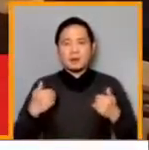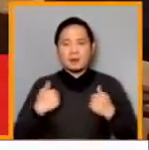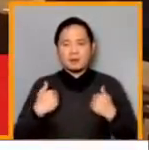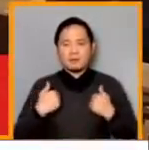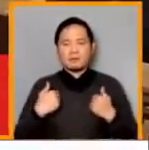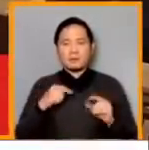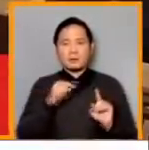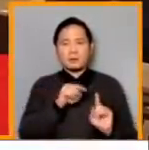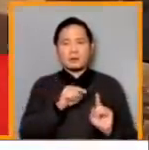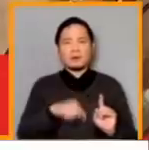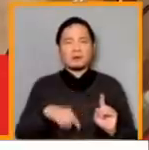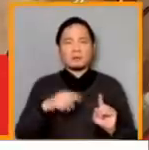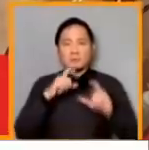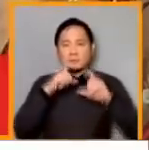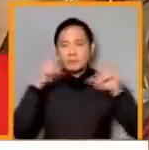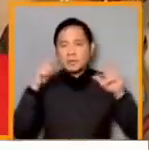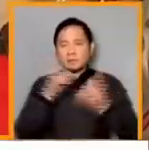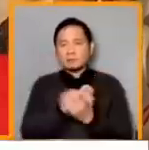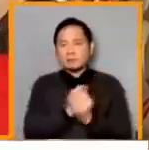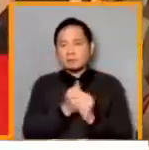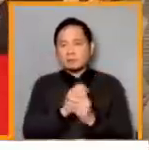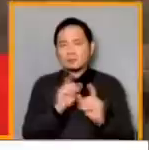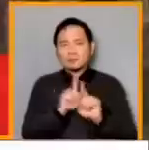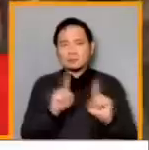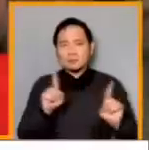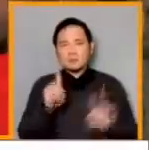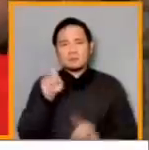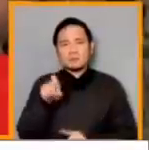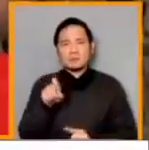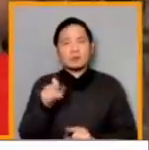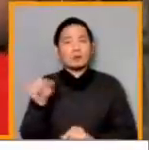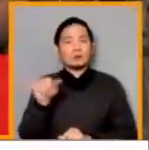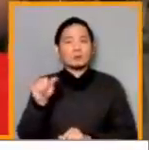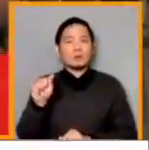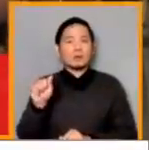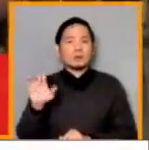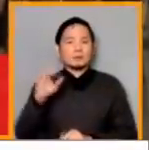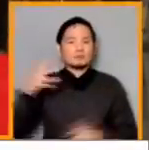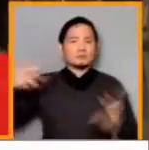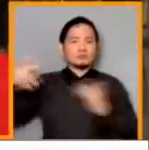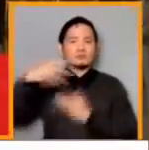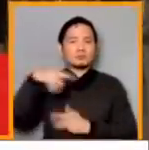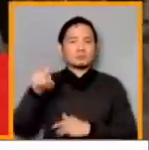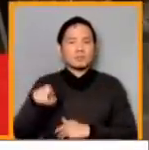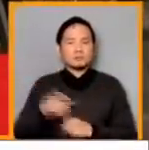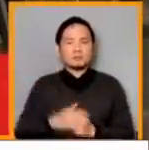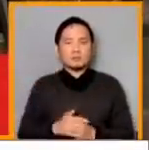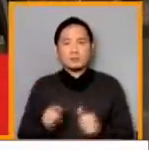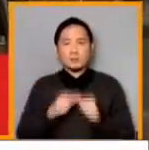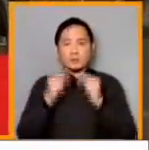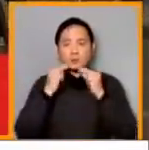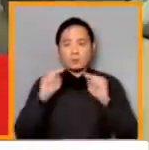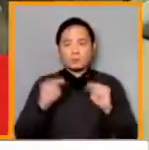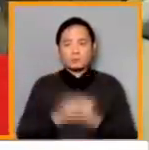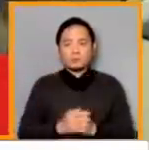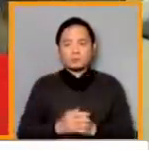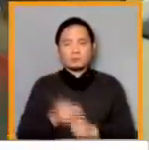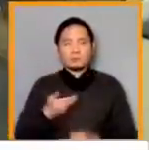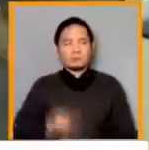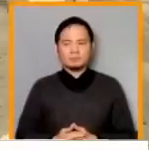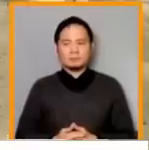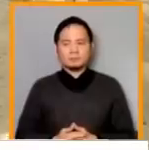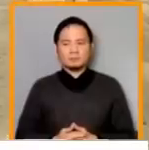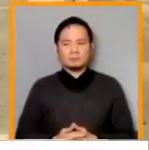physical distancing at pagpapanatili ng maayos na airflow. Para sa unang balita, Leigh Alves, buong puso para sa